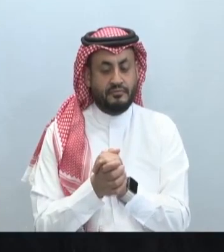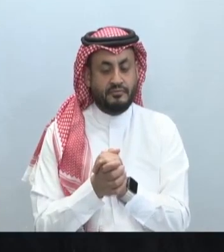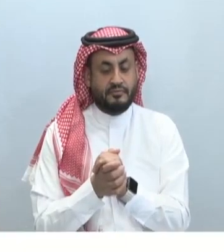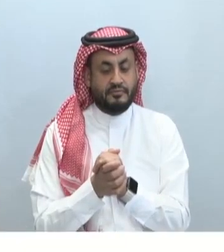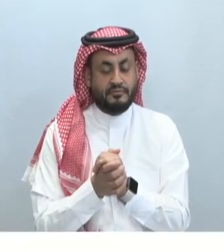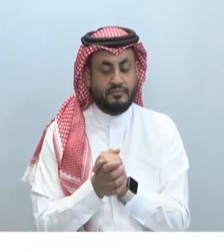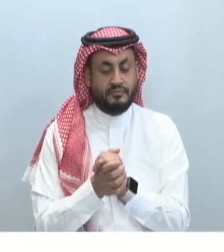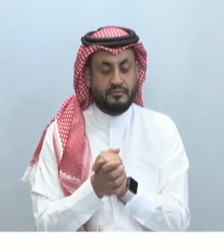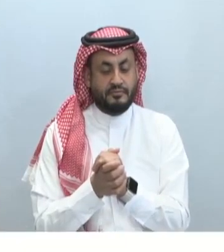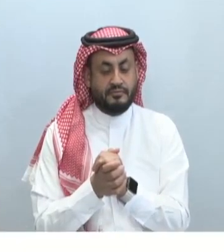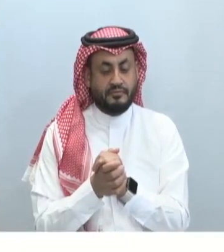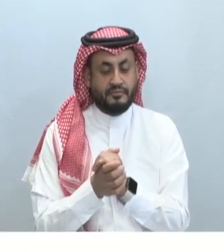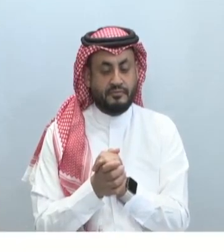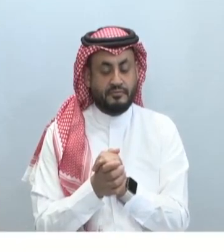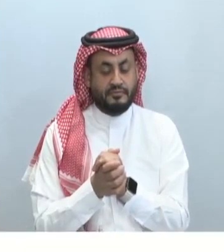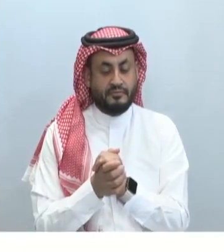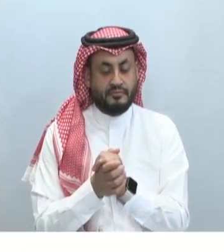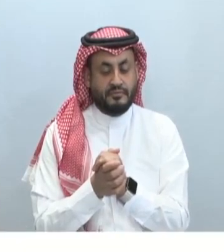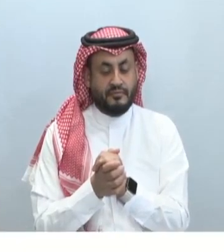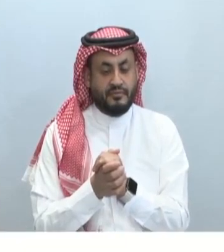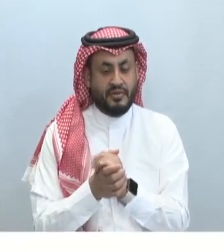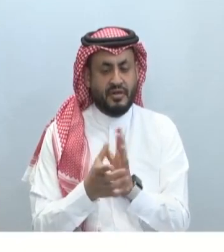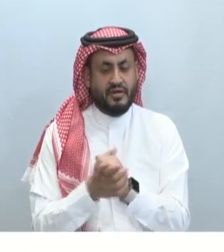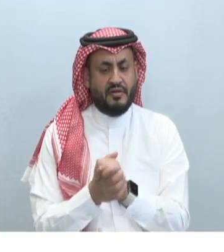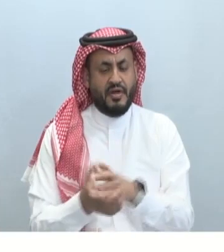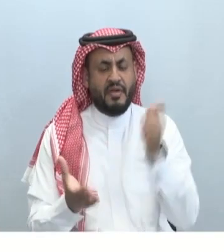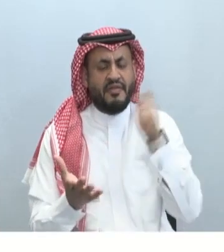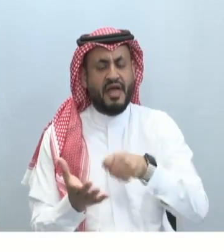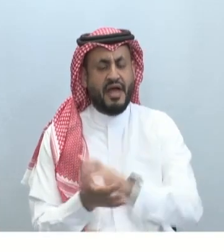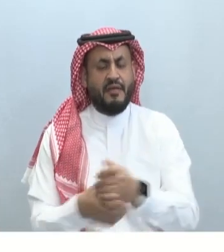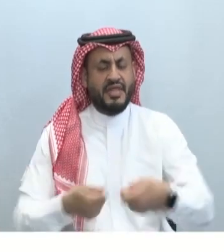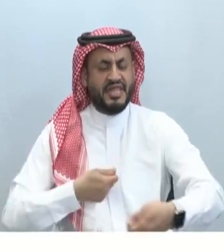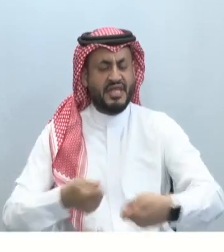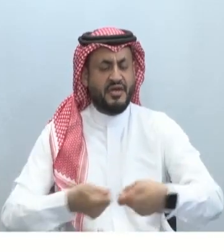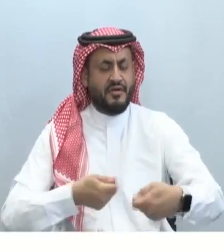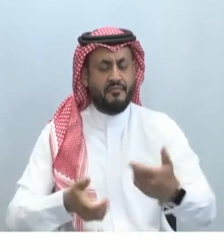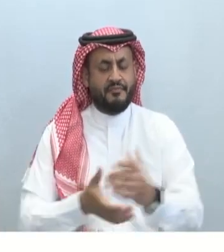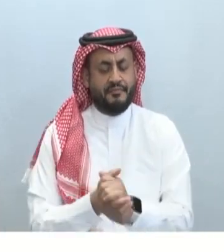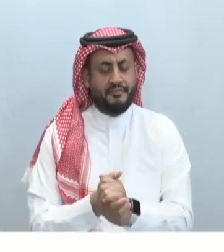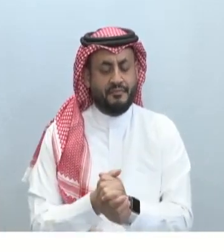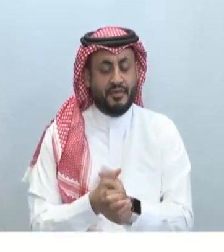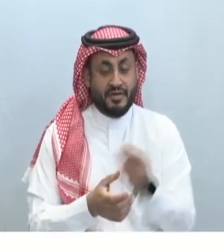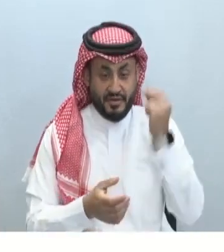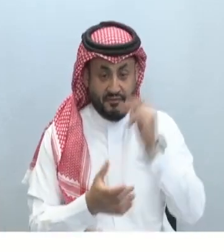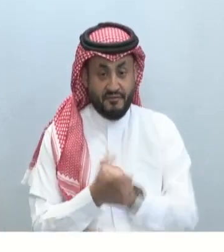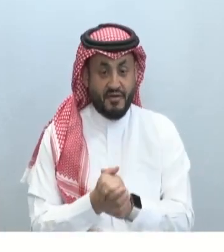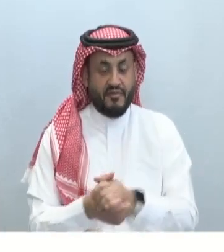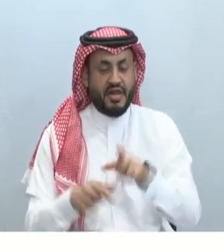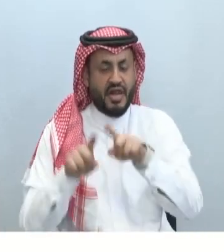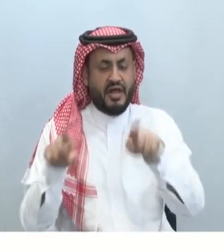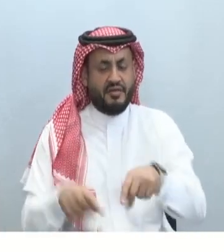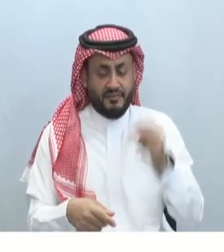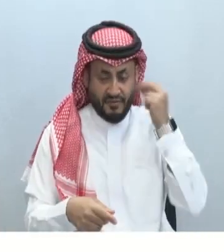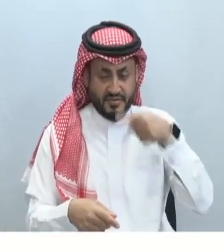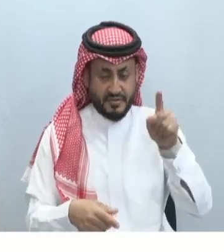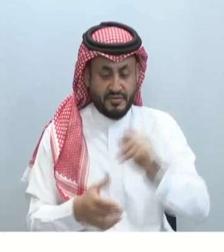الاهداف نريد ان نتعرف على بعض احكام التجاره وايضا ان نفهم الحديث فهما صحيحا